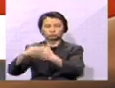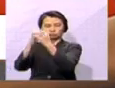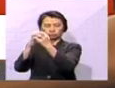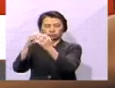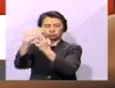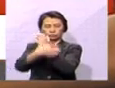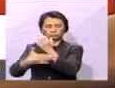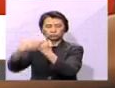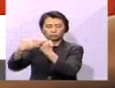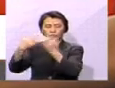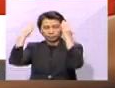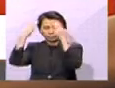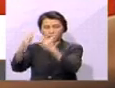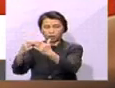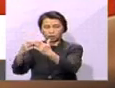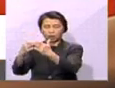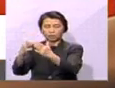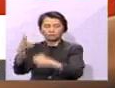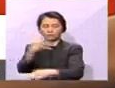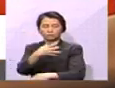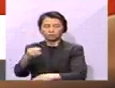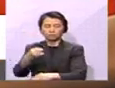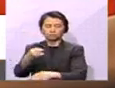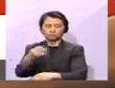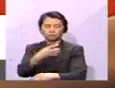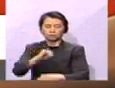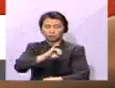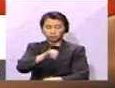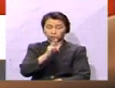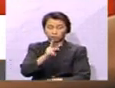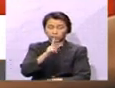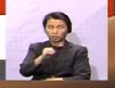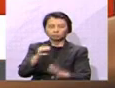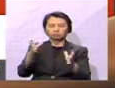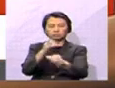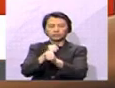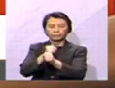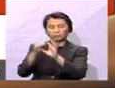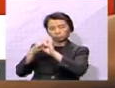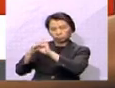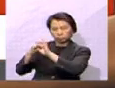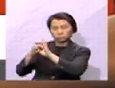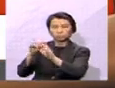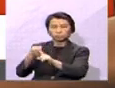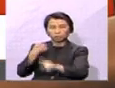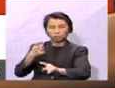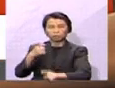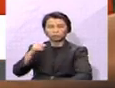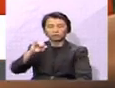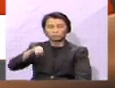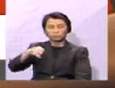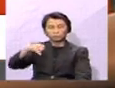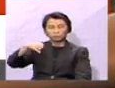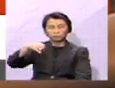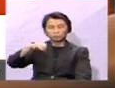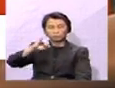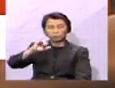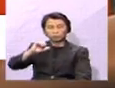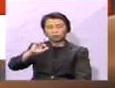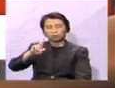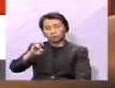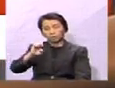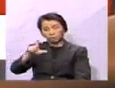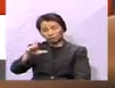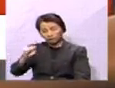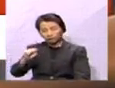seluruh negeri Pahang dan Selain itu JKM juga mendapat kerjasama Dar angkatan pertan awam daripada rela